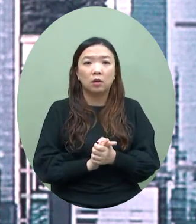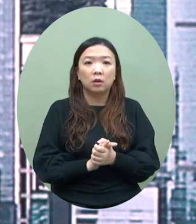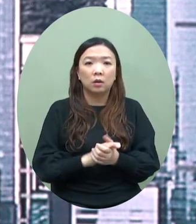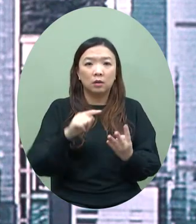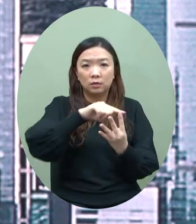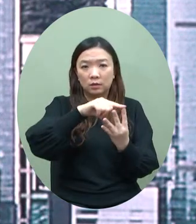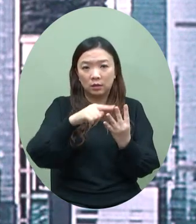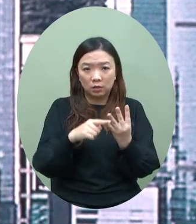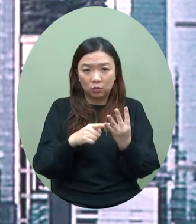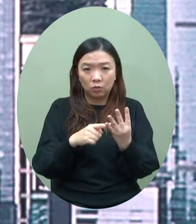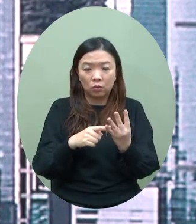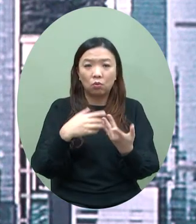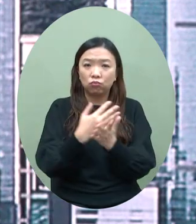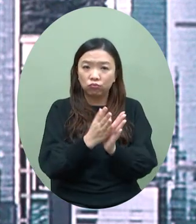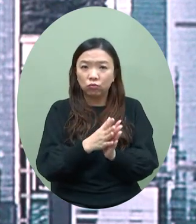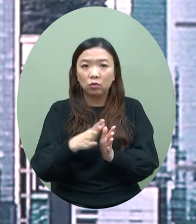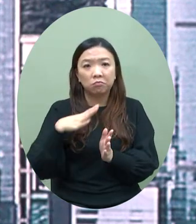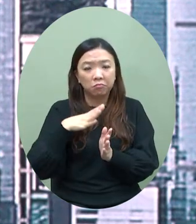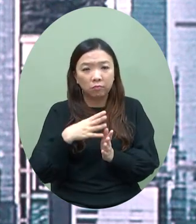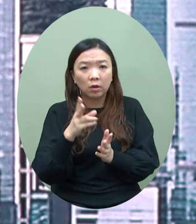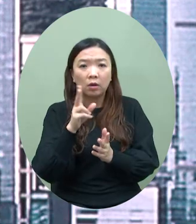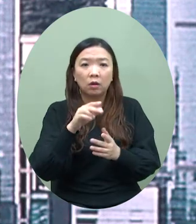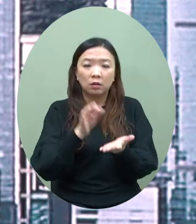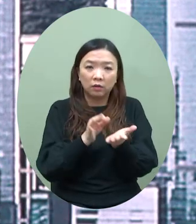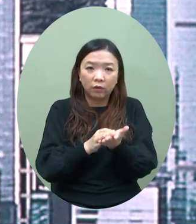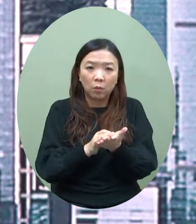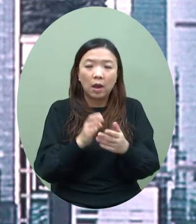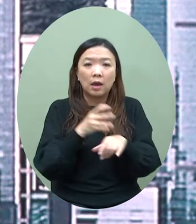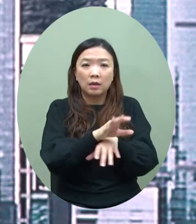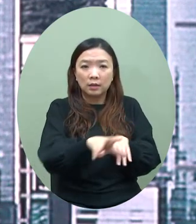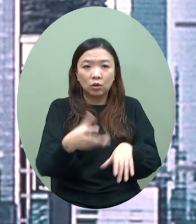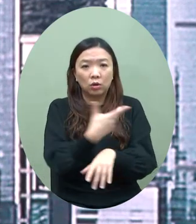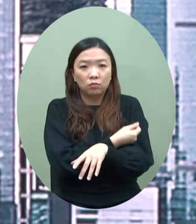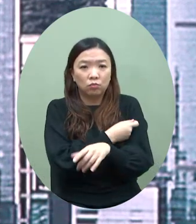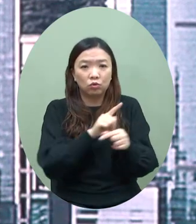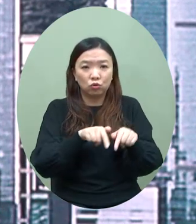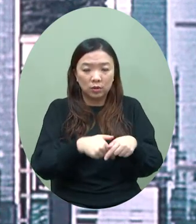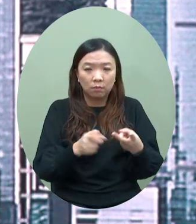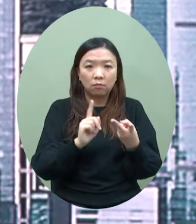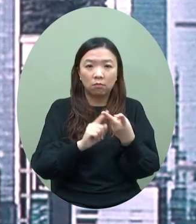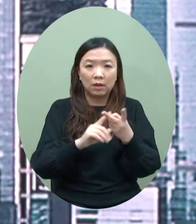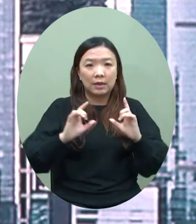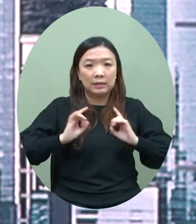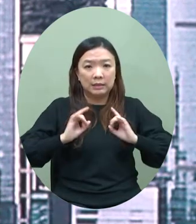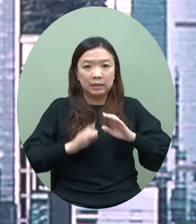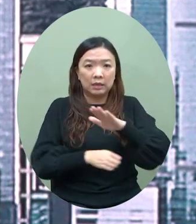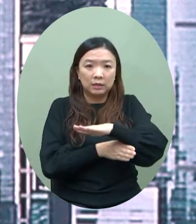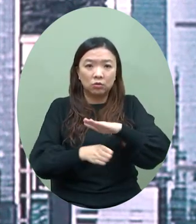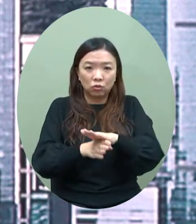嘅場景，社區疫苗接種中心。在一些的私家診所或者私家醫